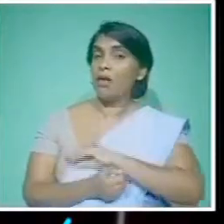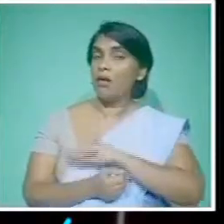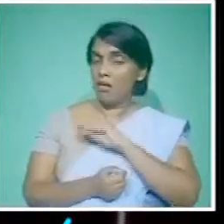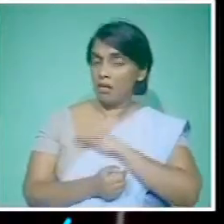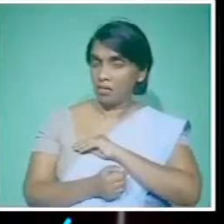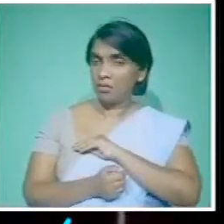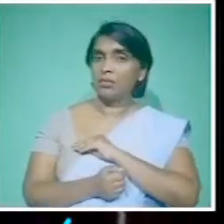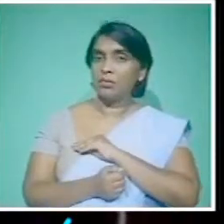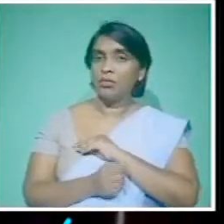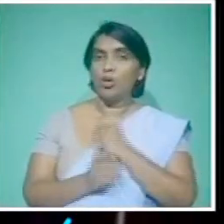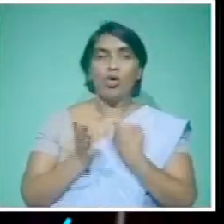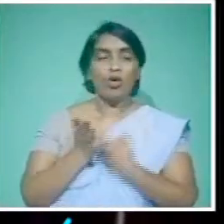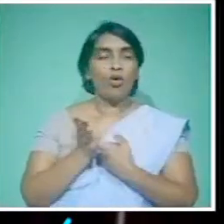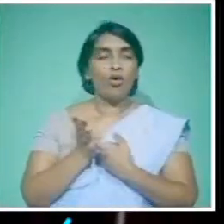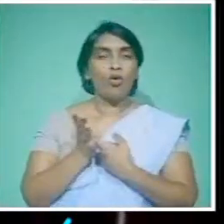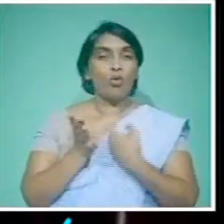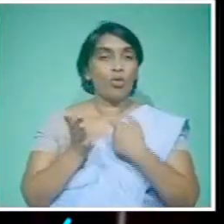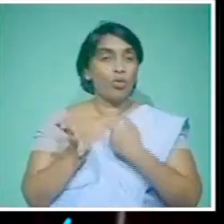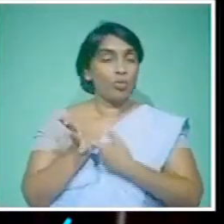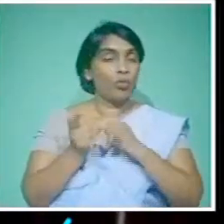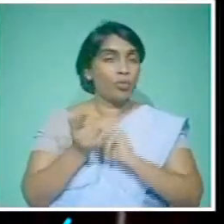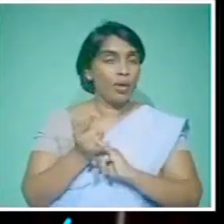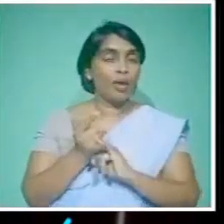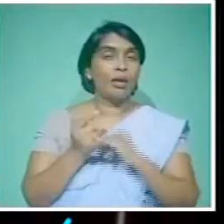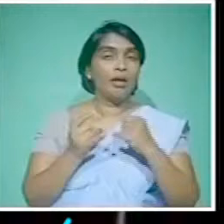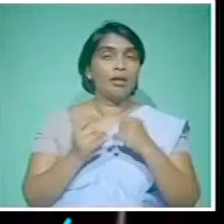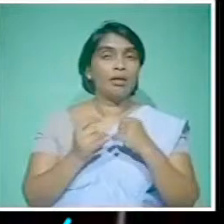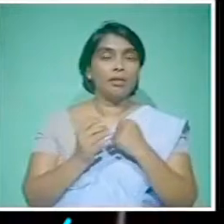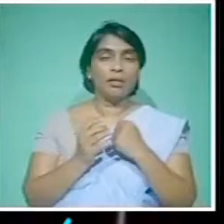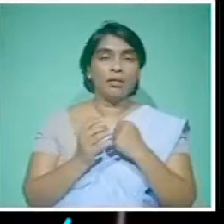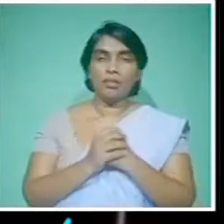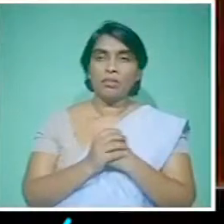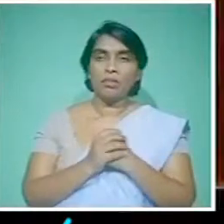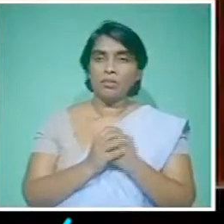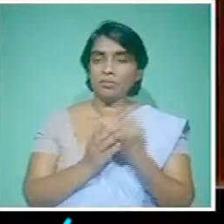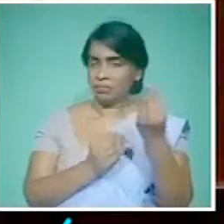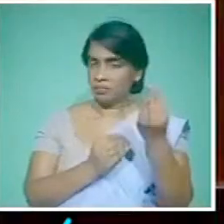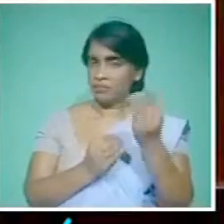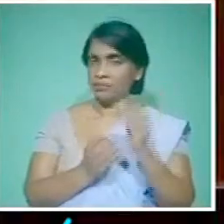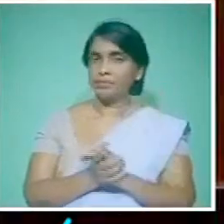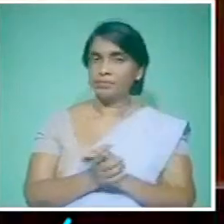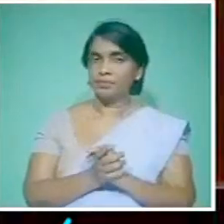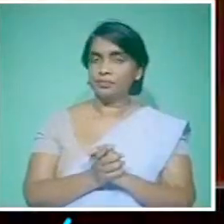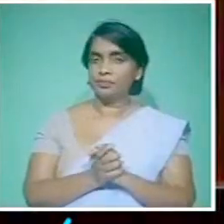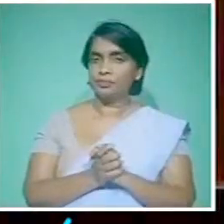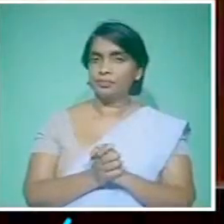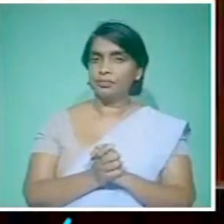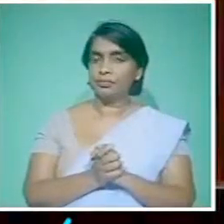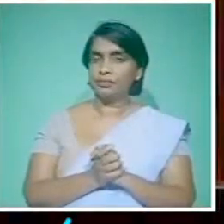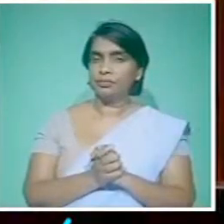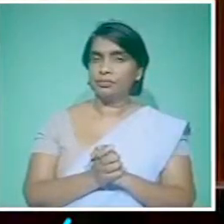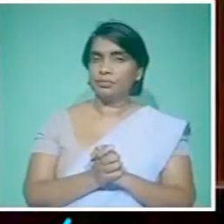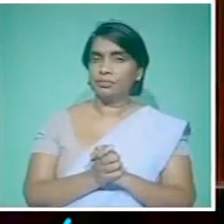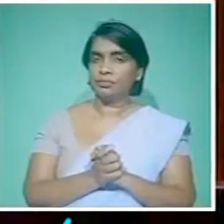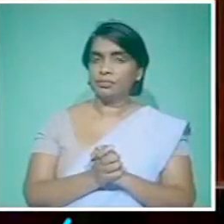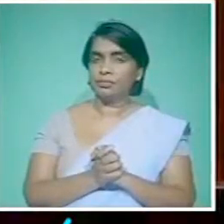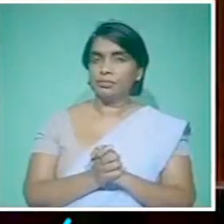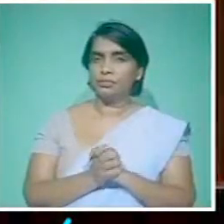ආදායම රුපියල් අපේ සල්ලි වලින් රුපියල් order please order please honorable samanpriya head up to the